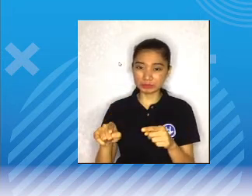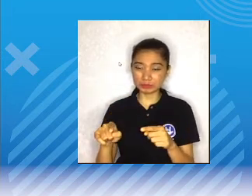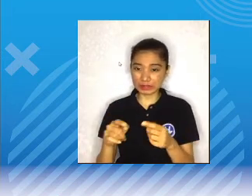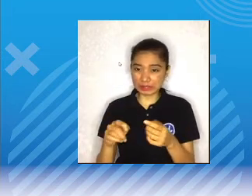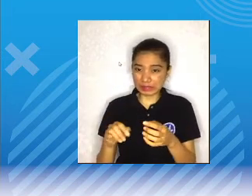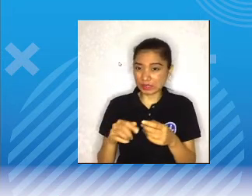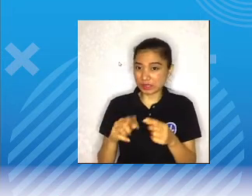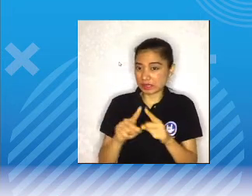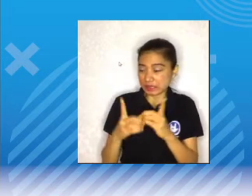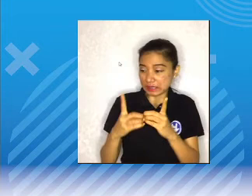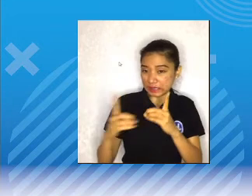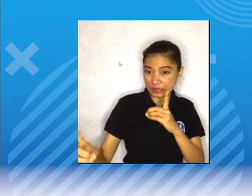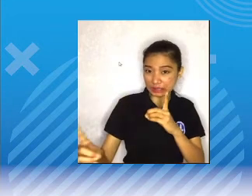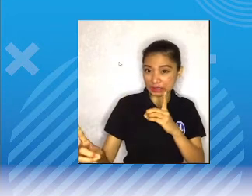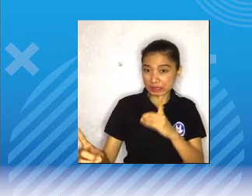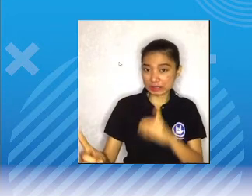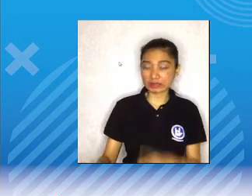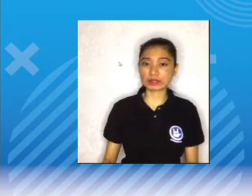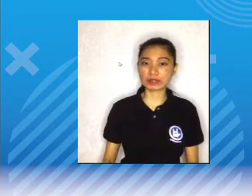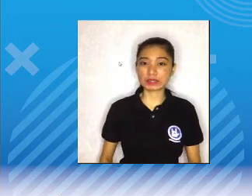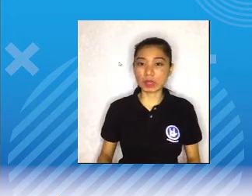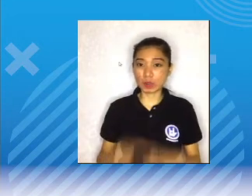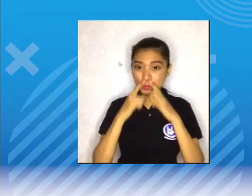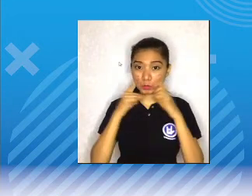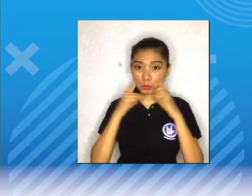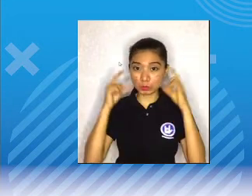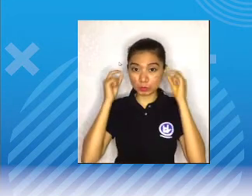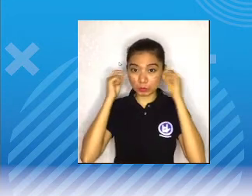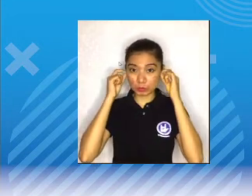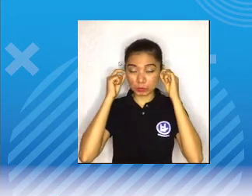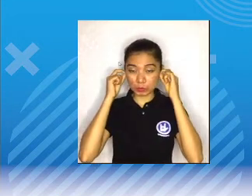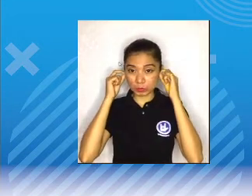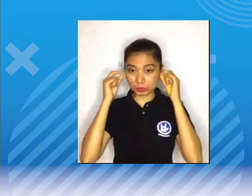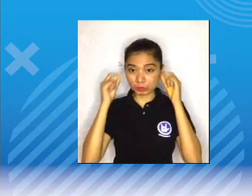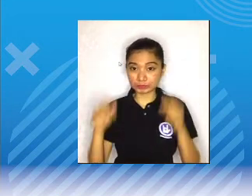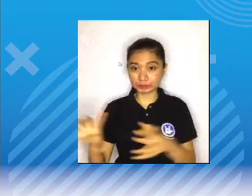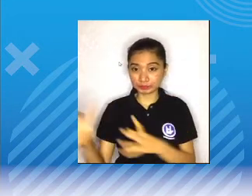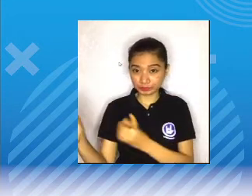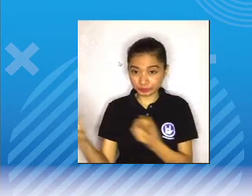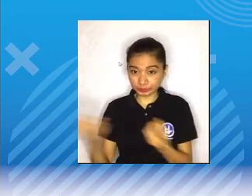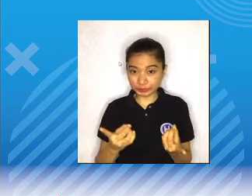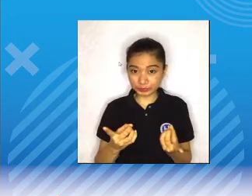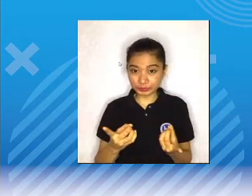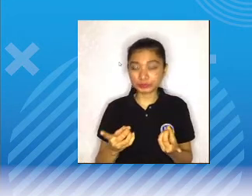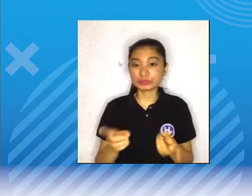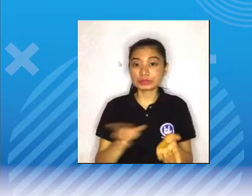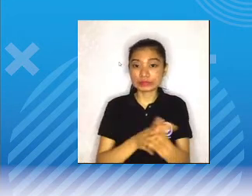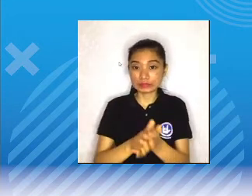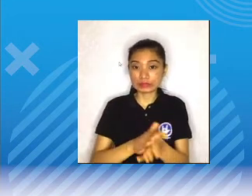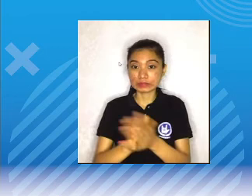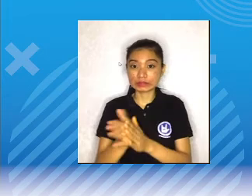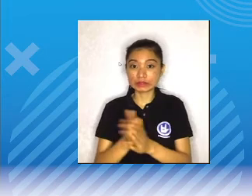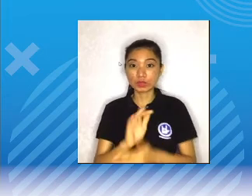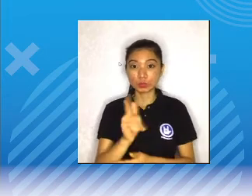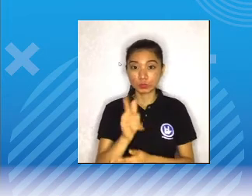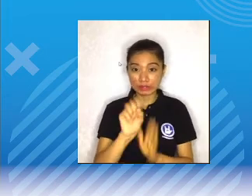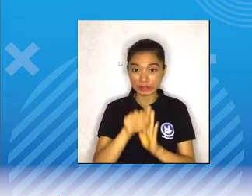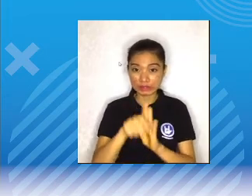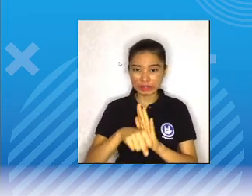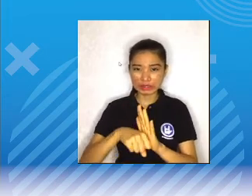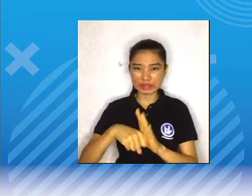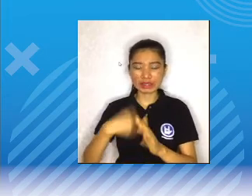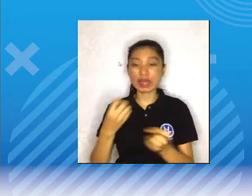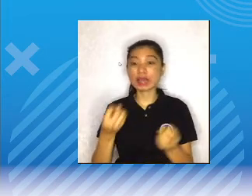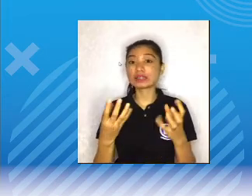yung delivery? Nakapaghugas ba ako ng 20 seconds? Ang daming kailangan